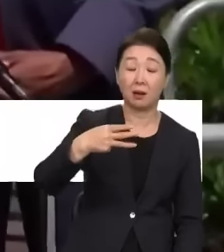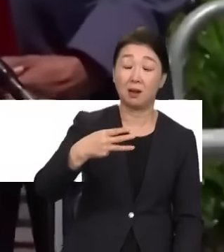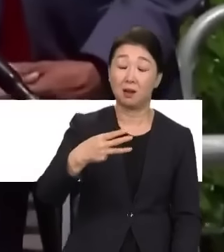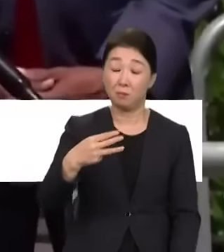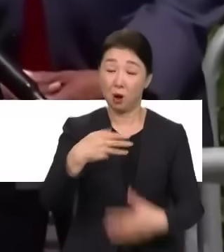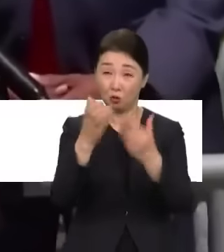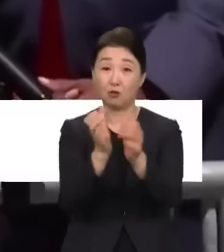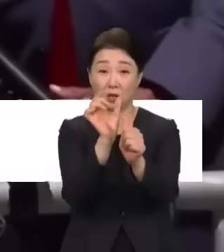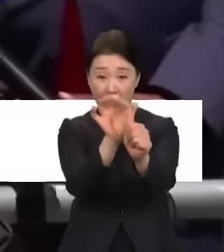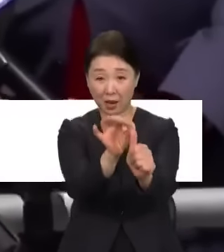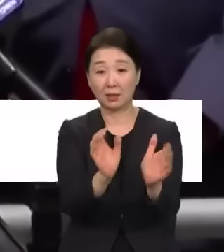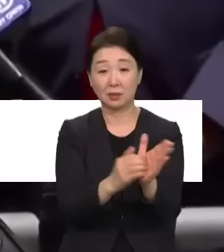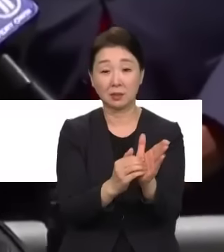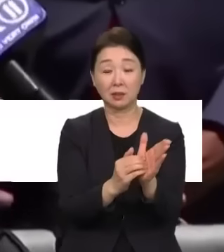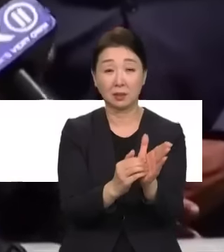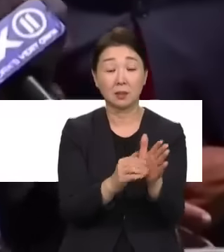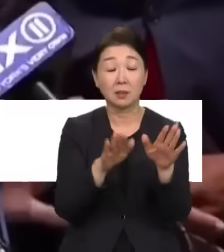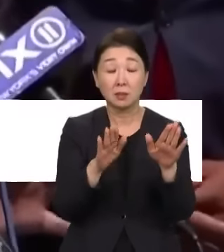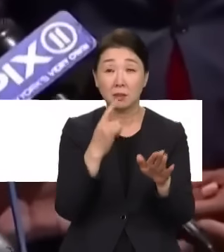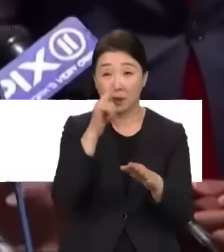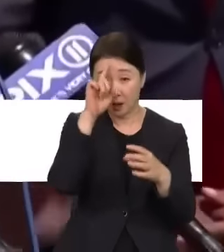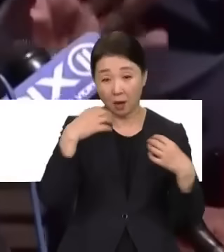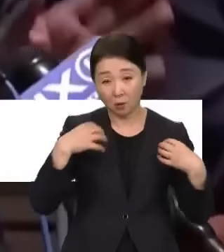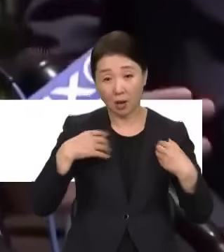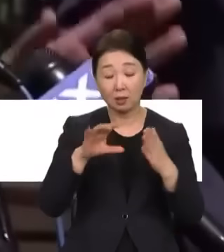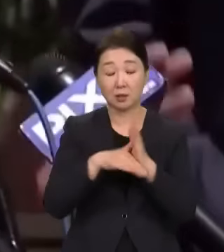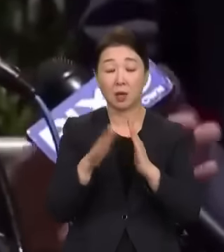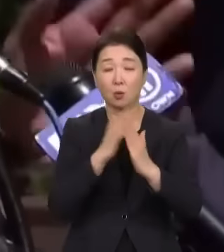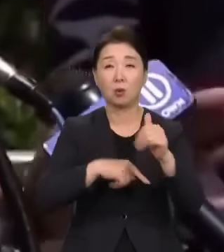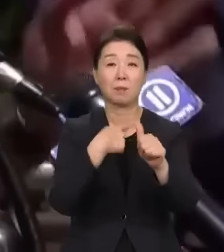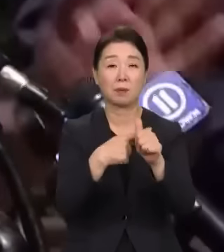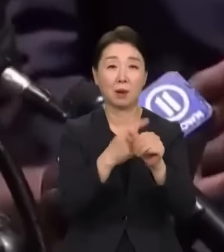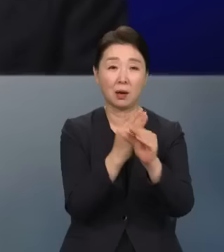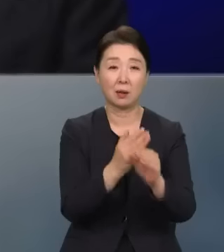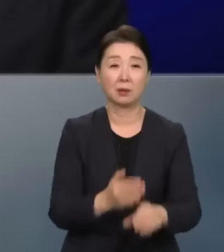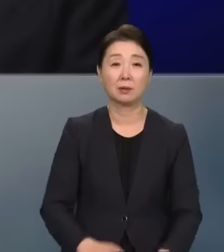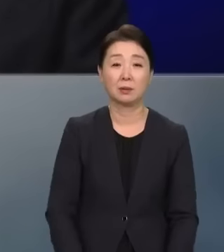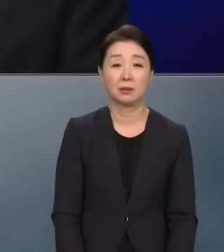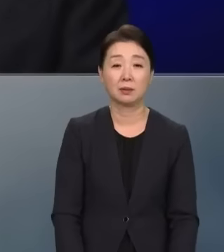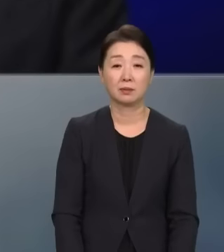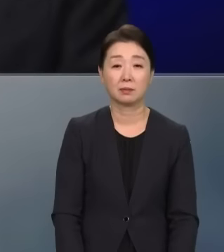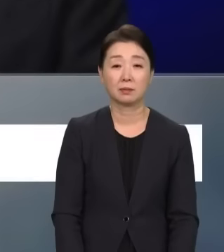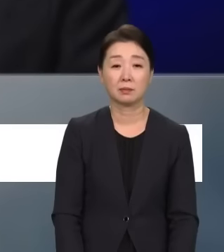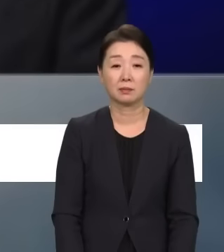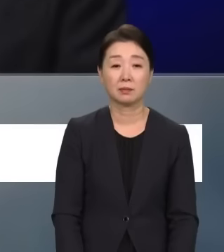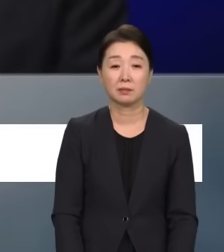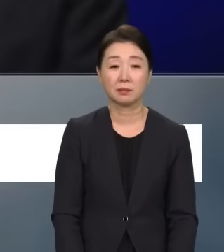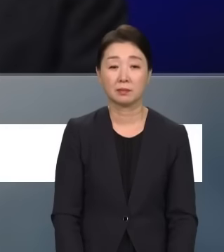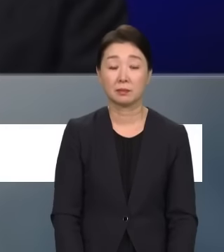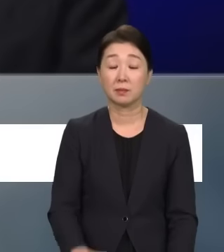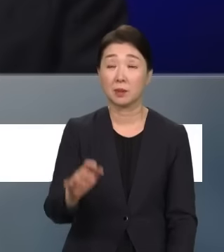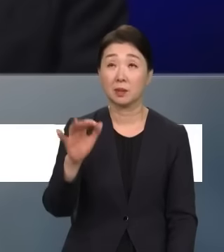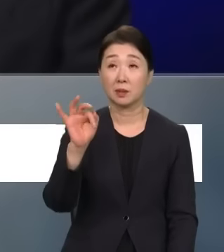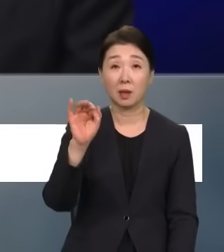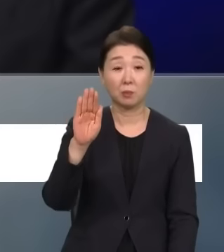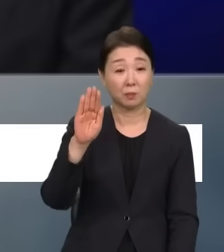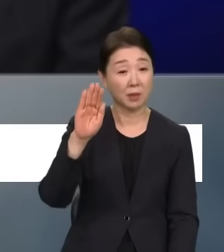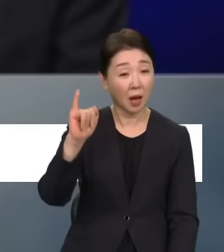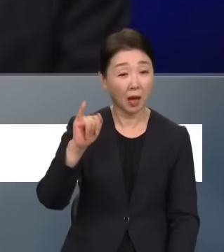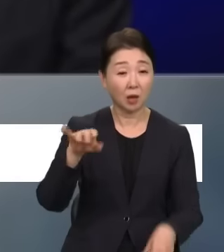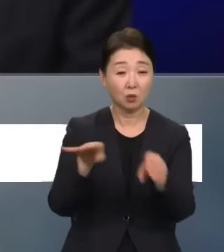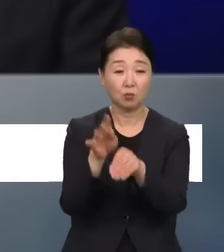국장으로 발탁했는데 곧바로 현 백악관에서 공개 비판이 나왔습니다. Because the FBI director should not be subject to the